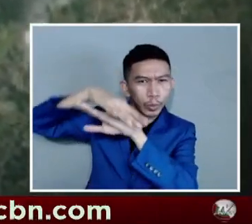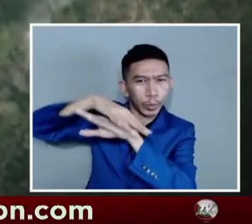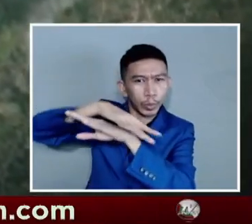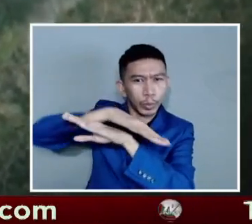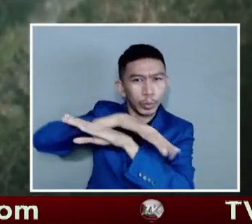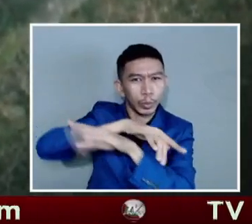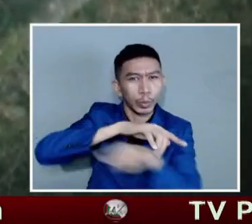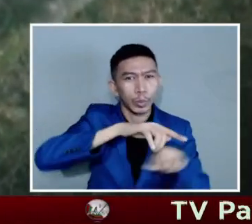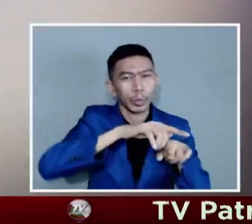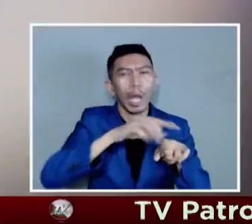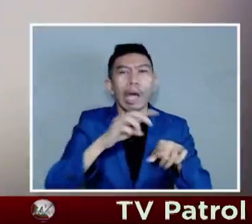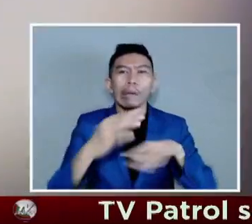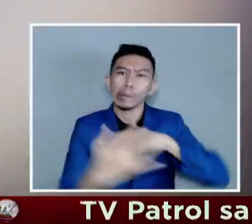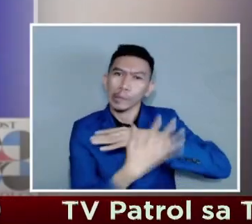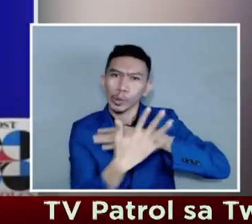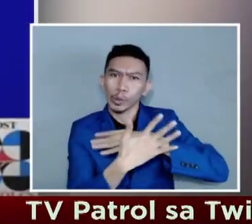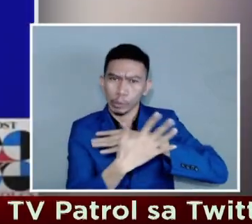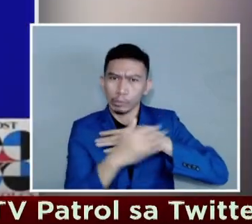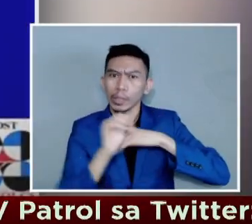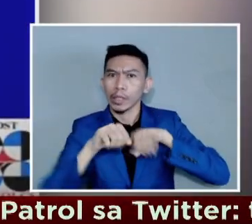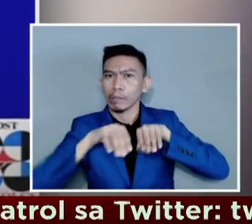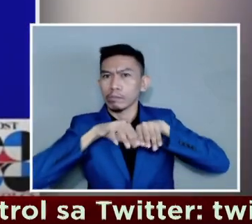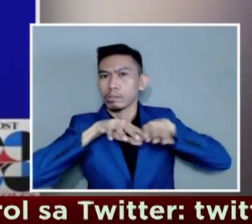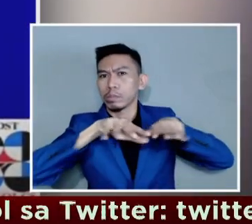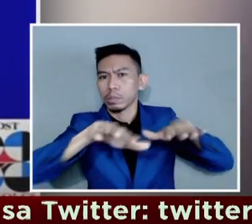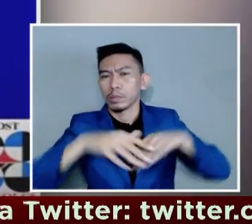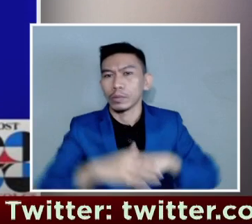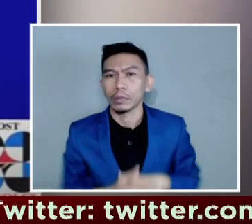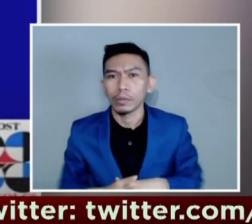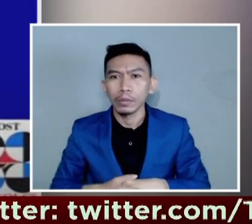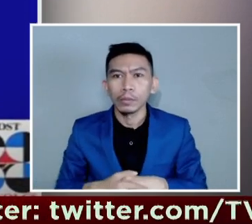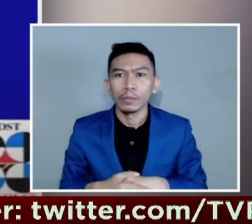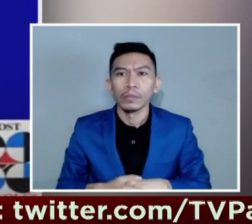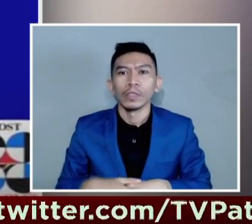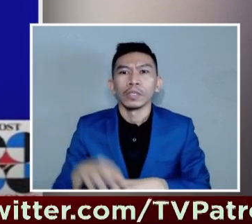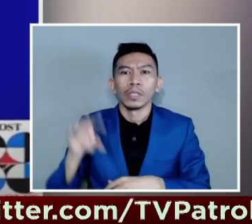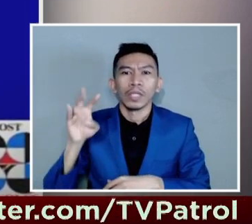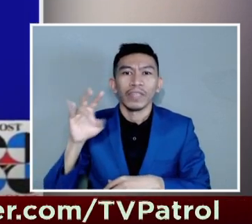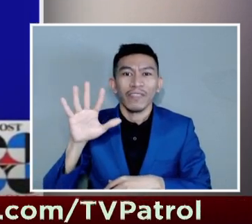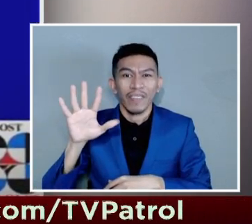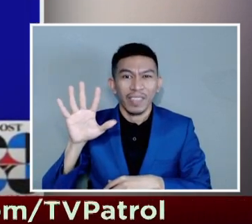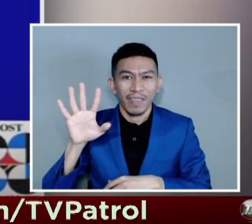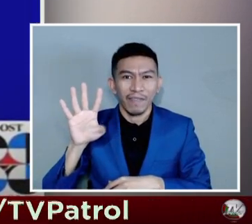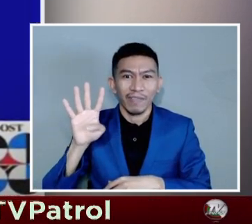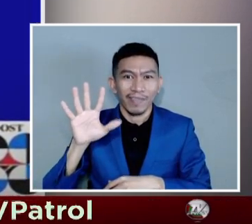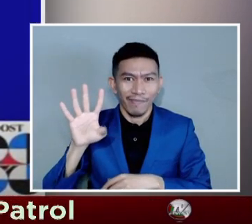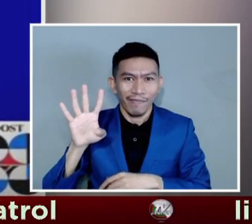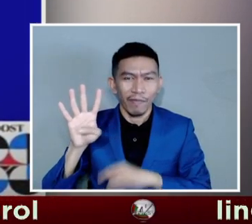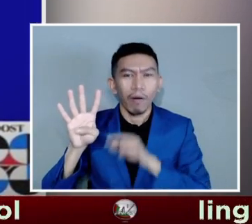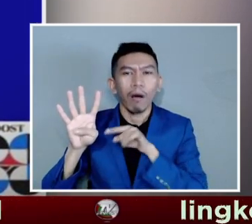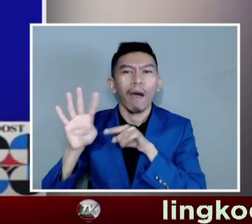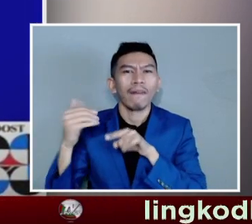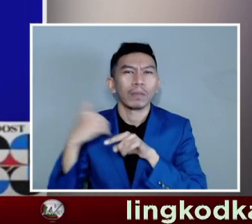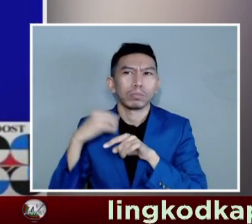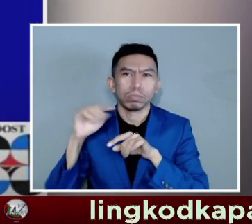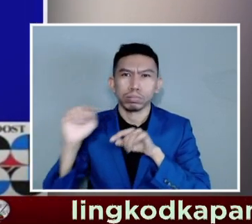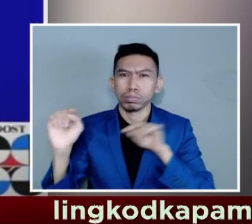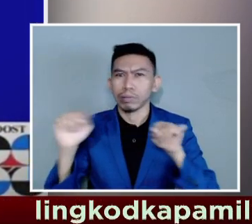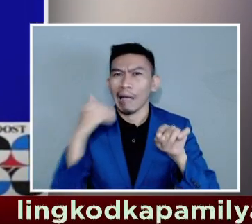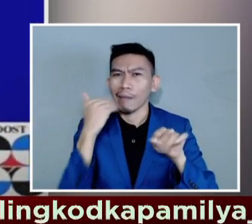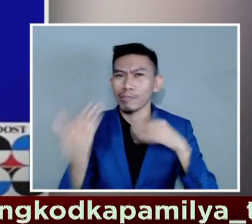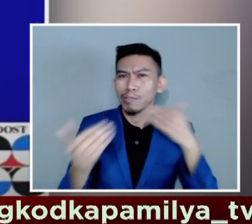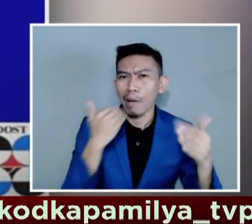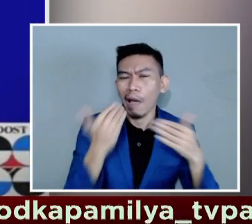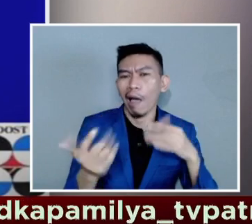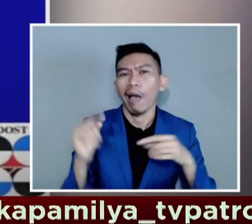Noong 1754 at 1965, marami ang namatay dahil sa base surge. At alam niyo ba na ayon sa pag-aaral ng UP